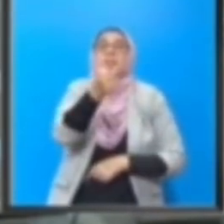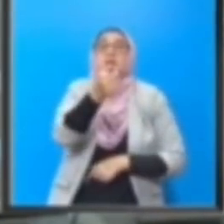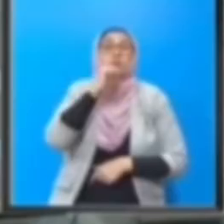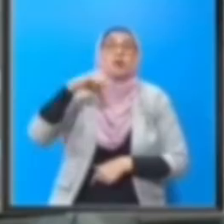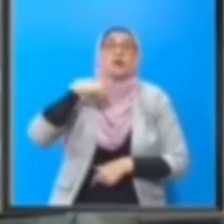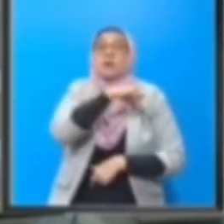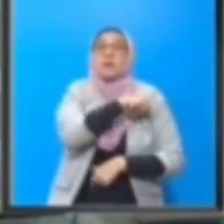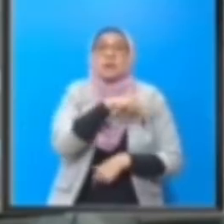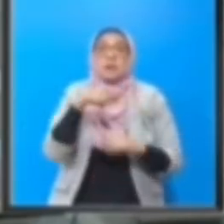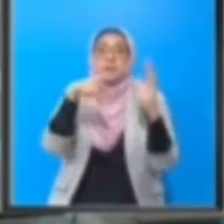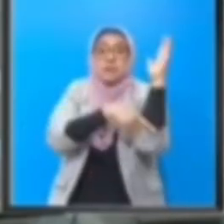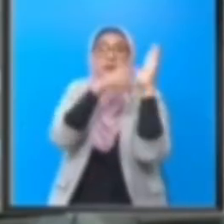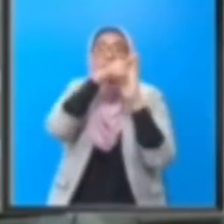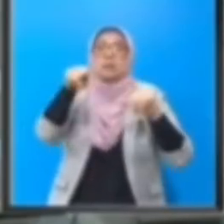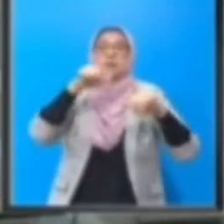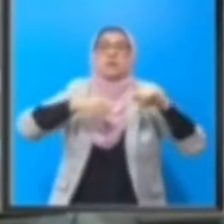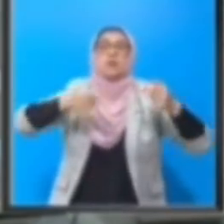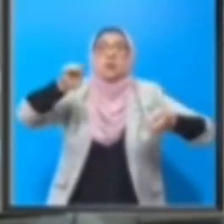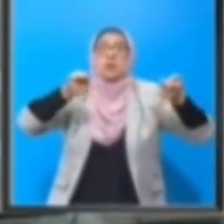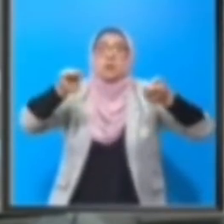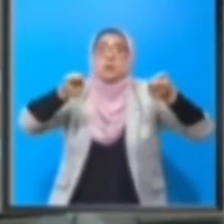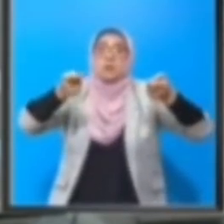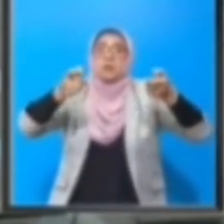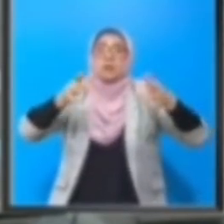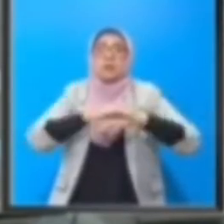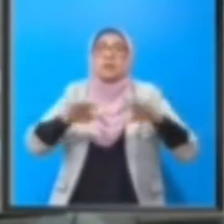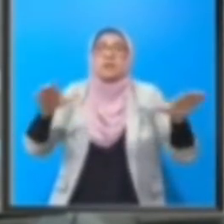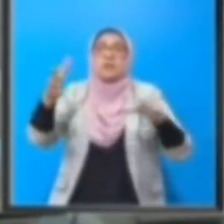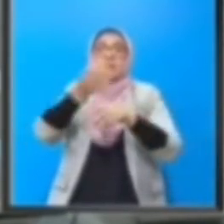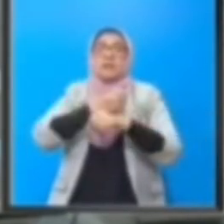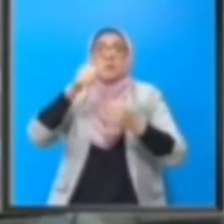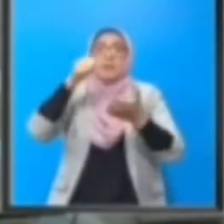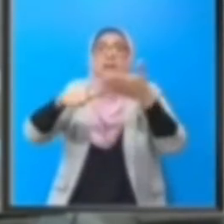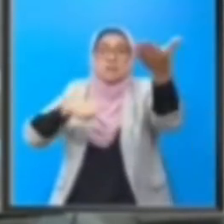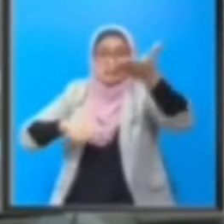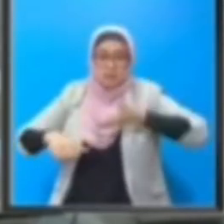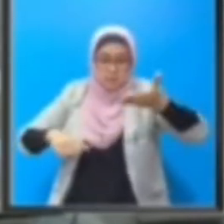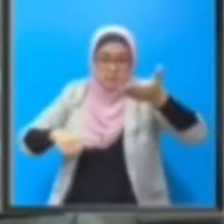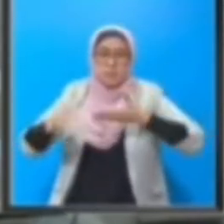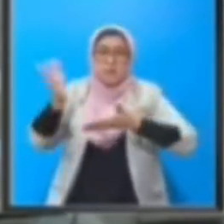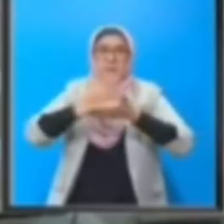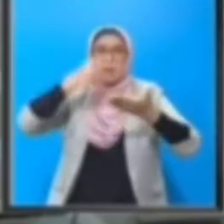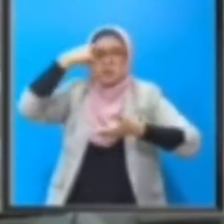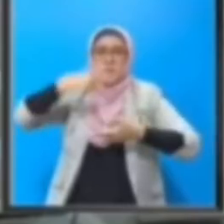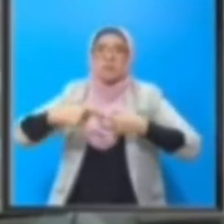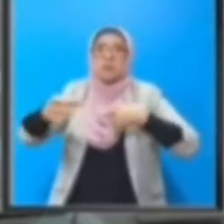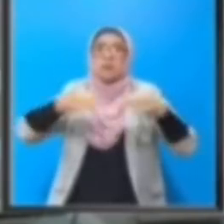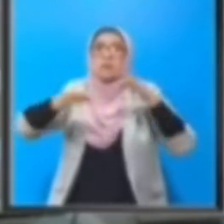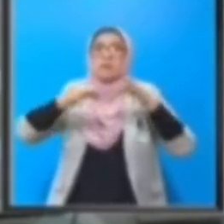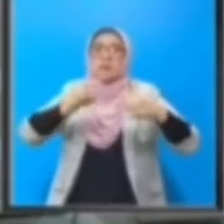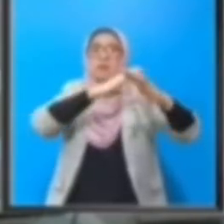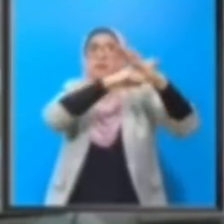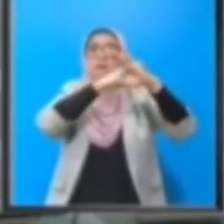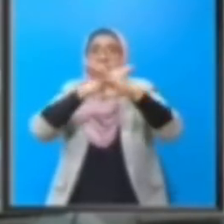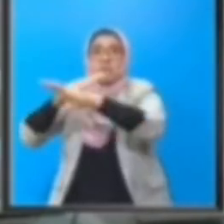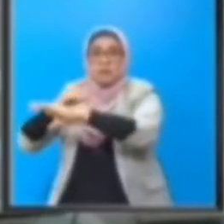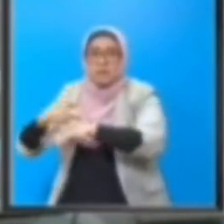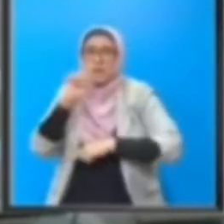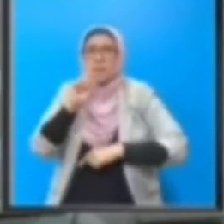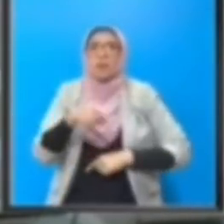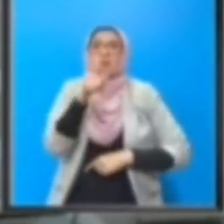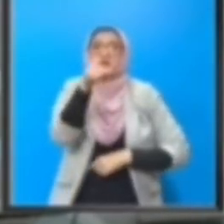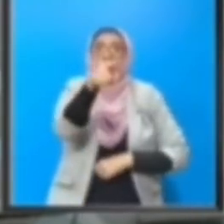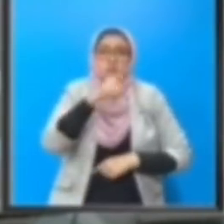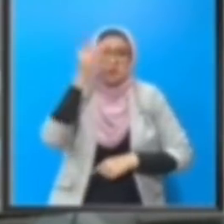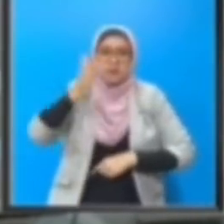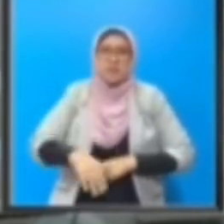menghadiri sidang ini. So jangan dapatkan satu nota daripada mana-mana pihak dan cuba memberi penjelasan mempertahankan mereka. Baik. You speaker, are here as a